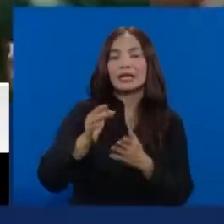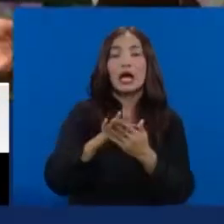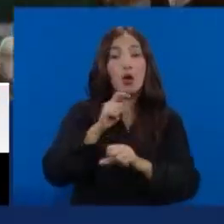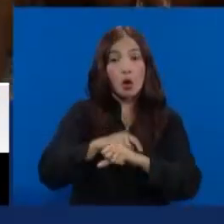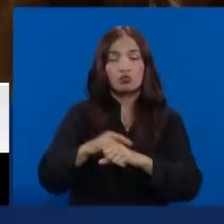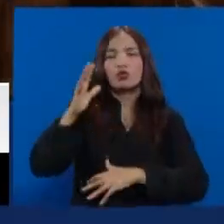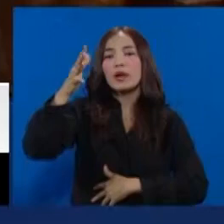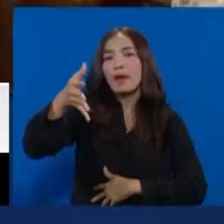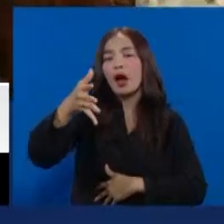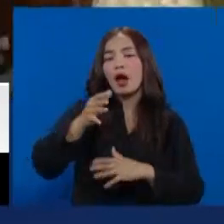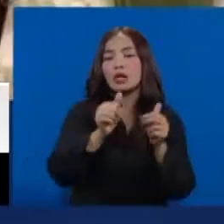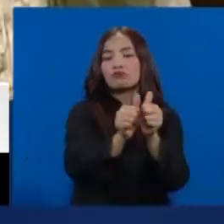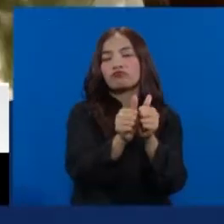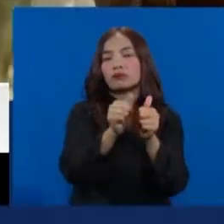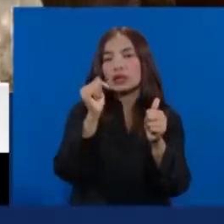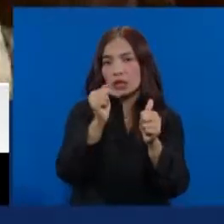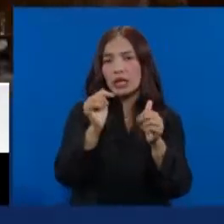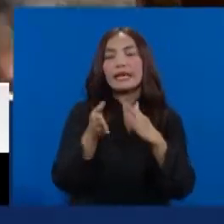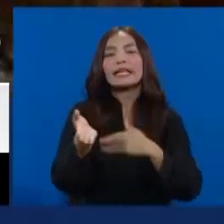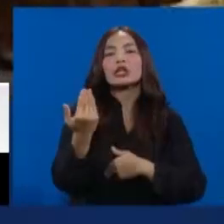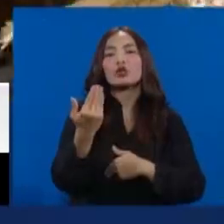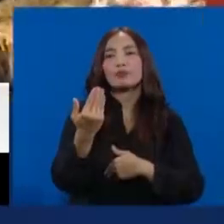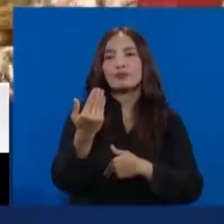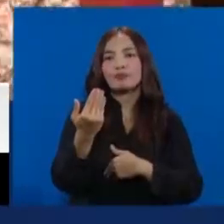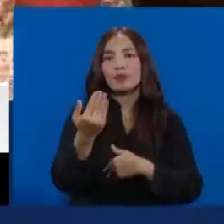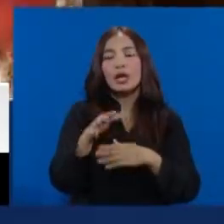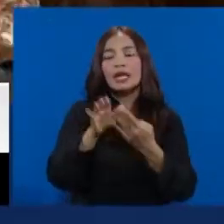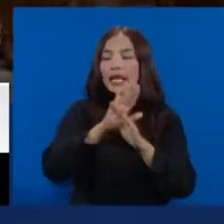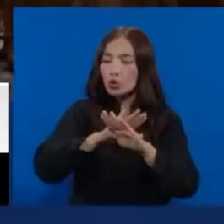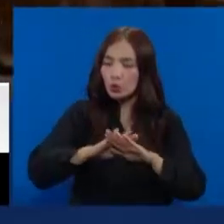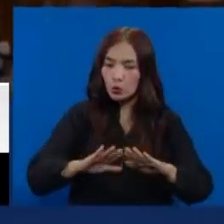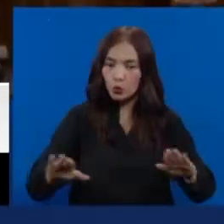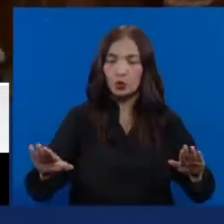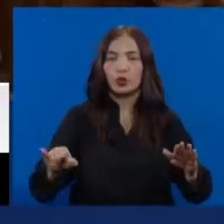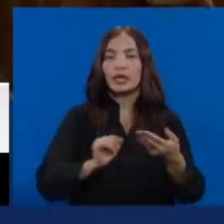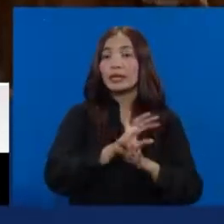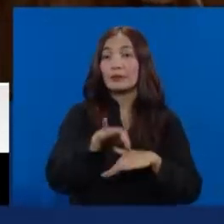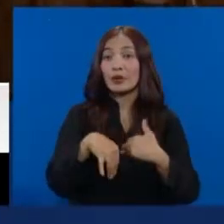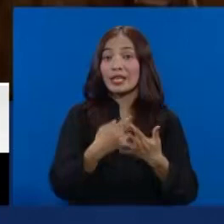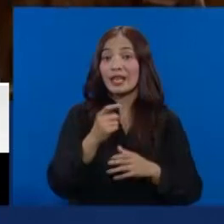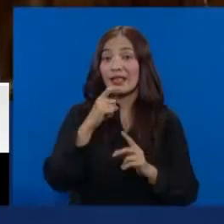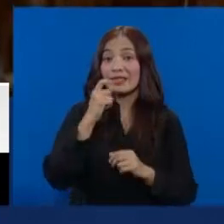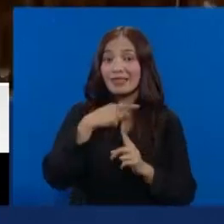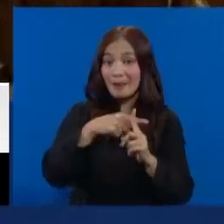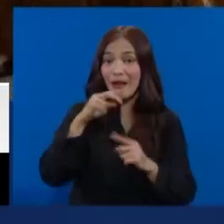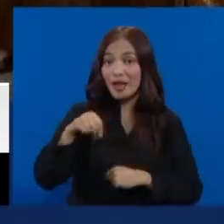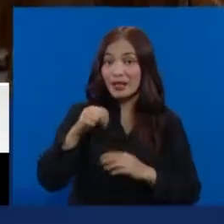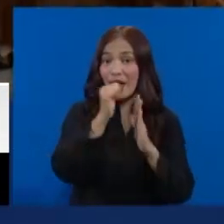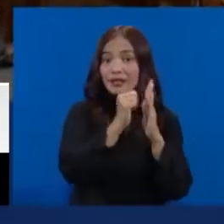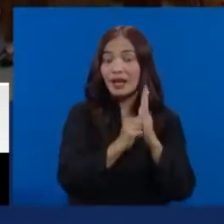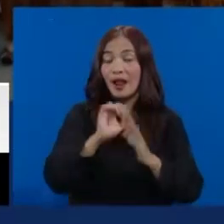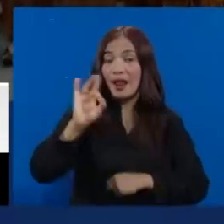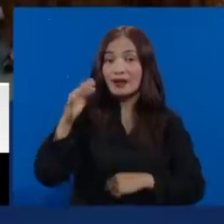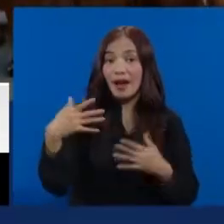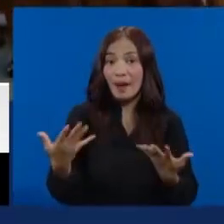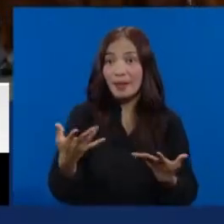kedua calon pengantin ini kehidupannya akan teduh, kemudian akan tentram. Kemudian ada juga rangkaian yang menarik